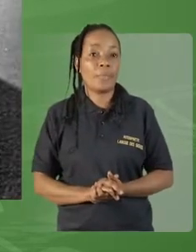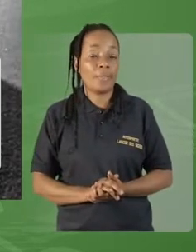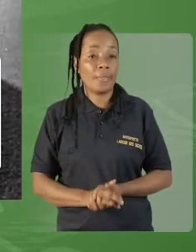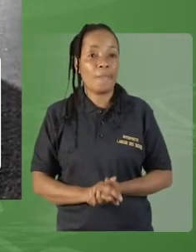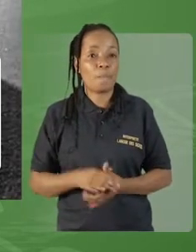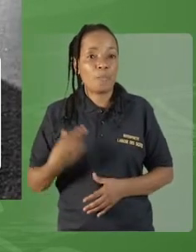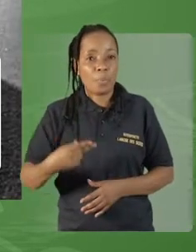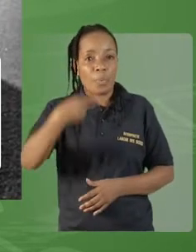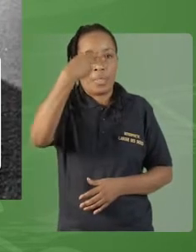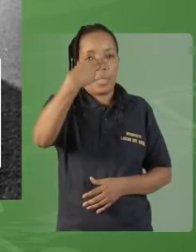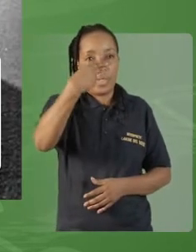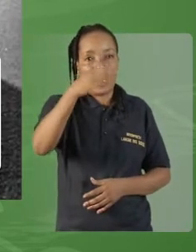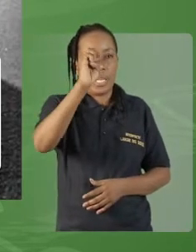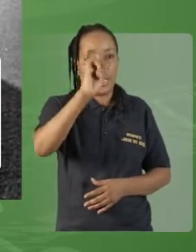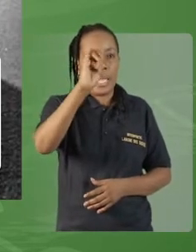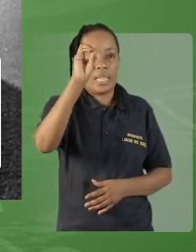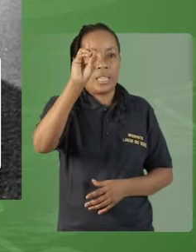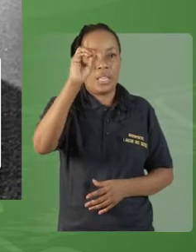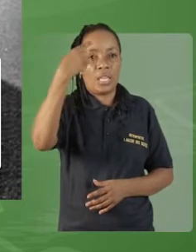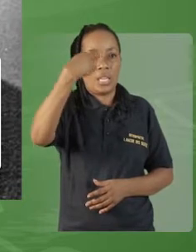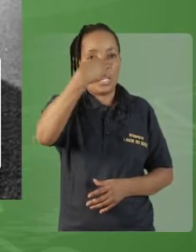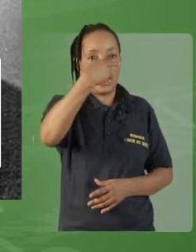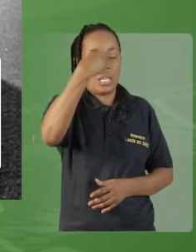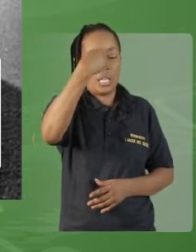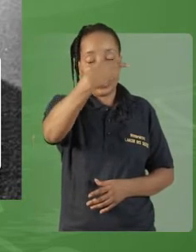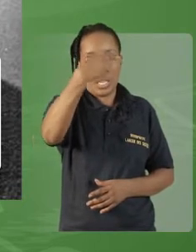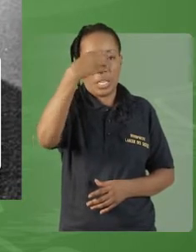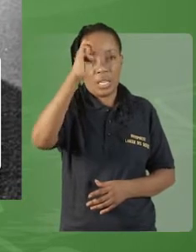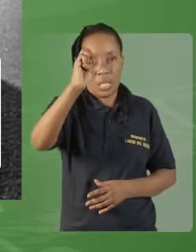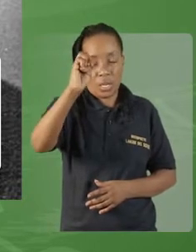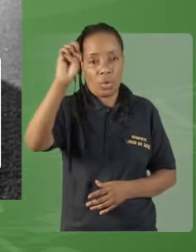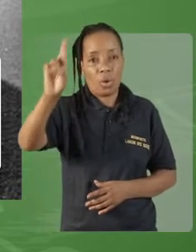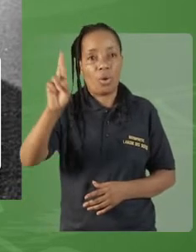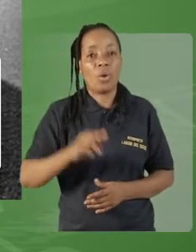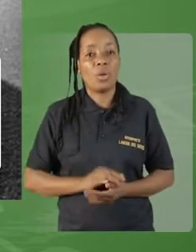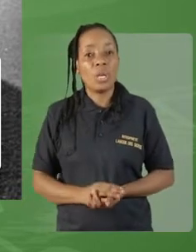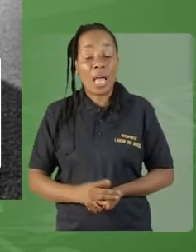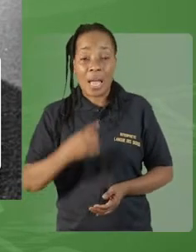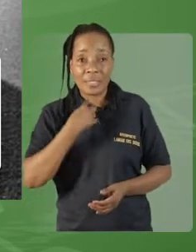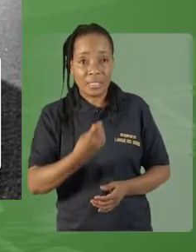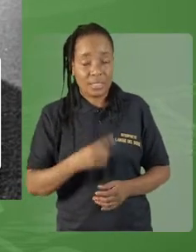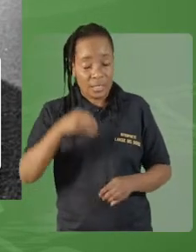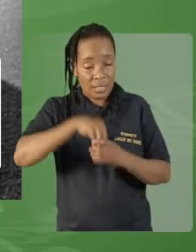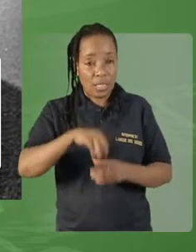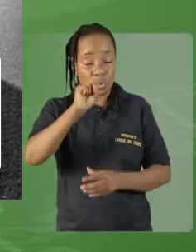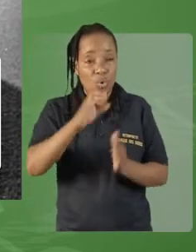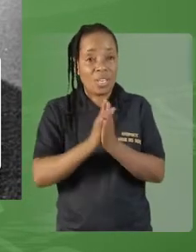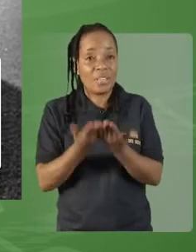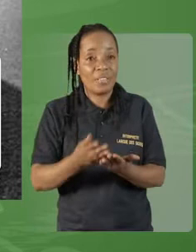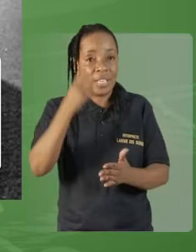Heidegger Martin a donc raison de dire dans son œuvre « Qu'est-ce que la philosophie ?» Et je le